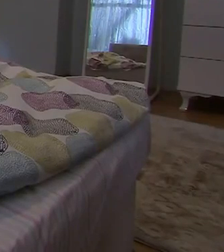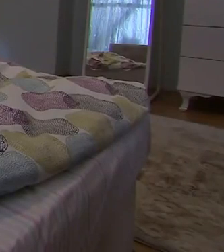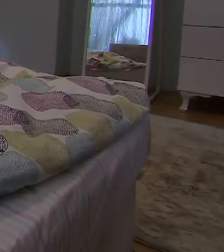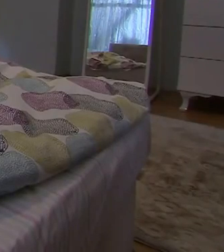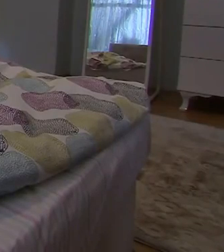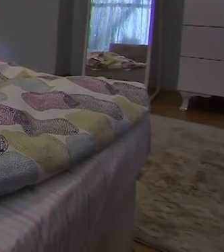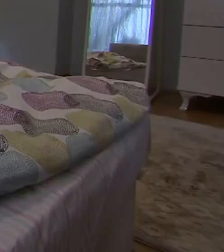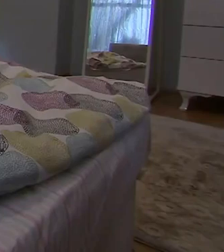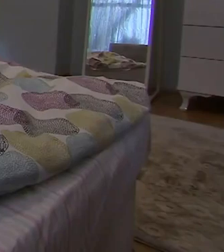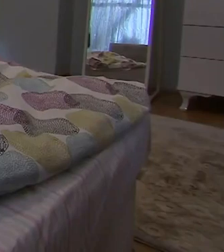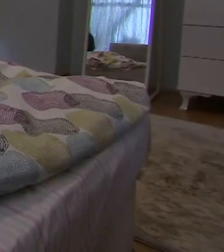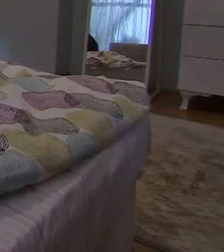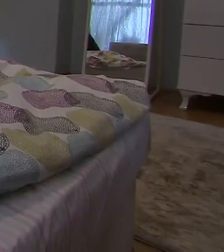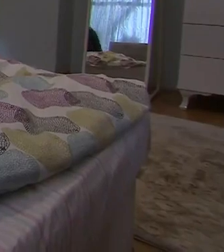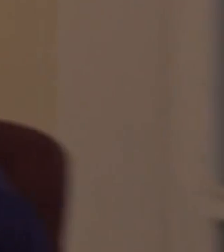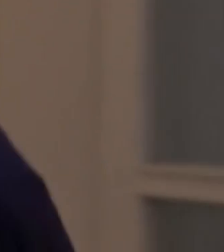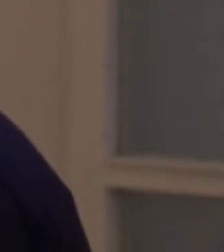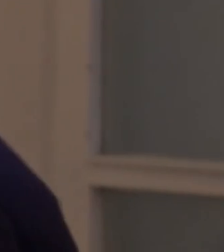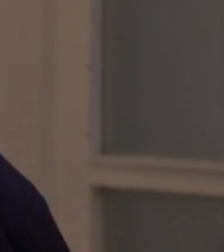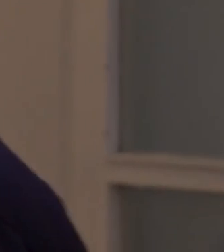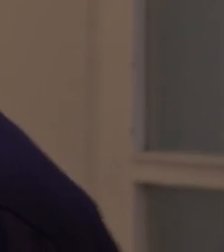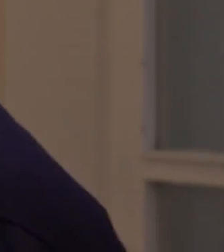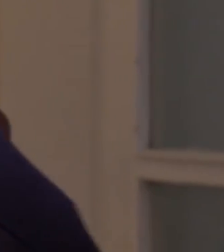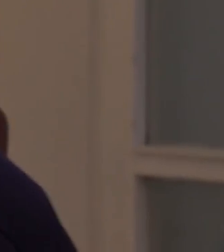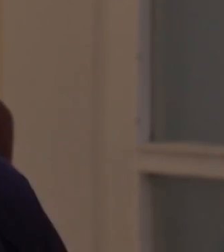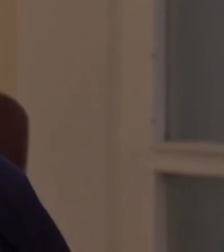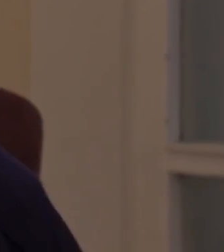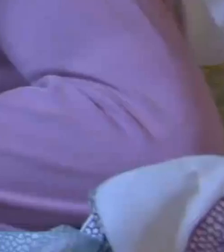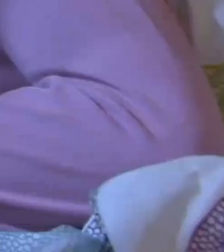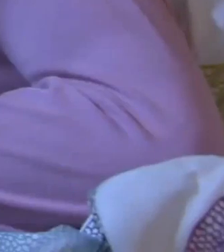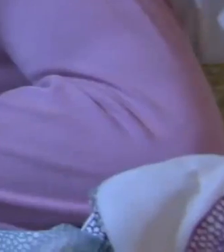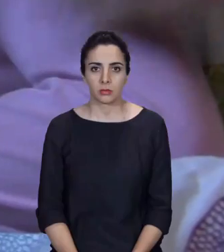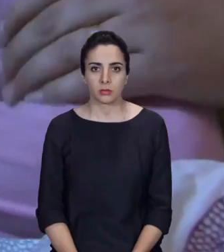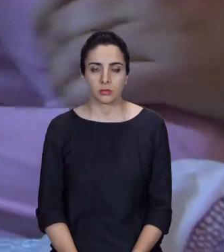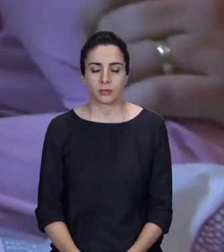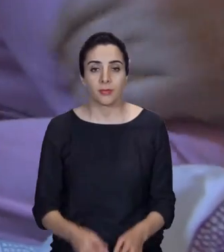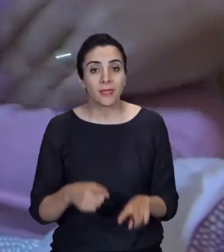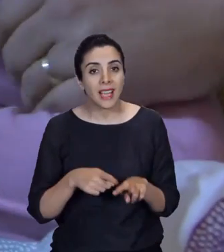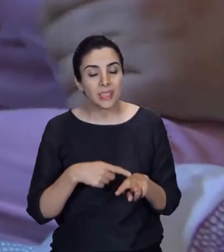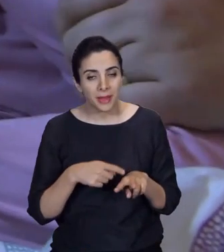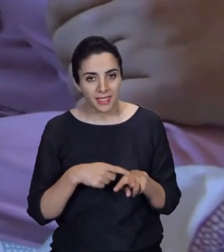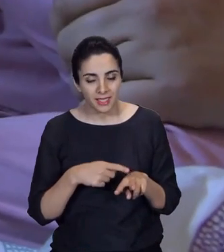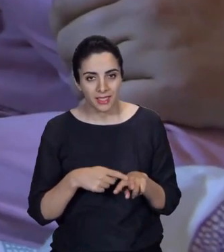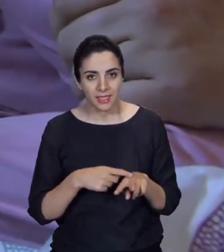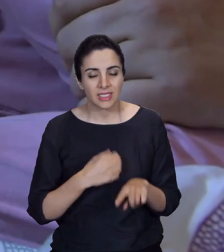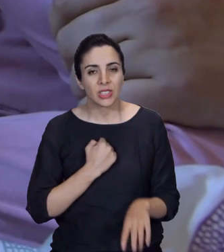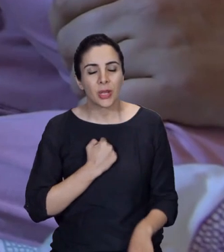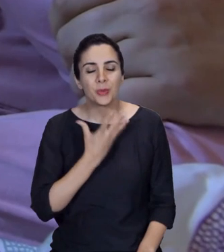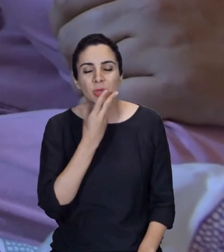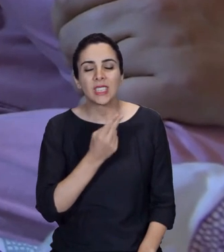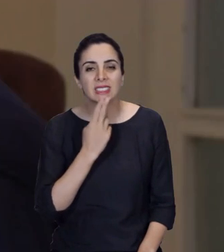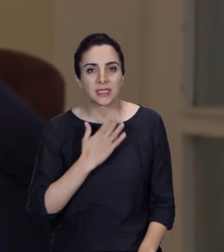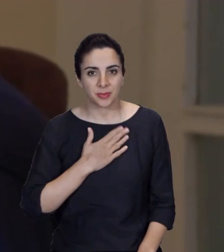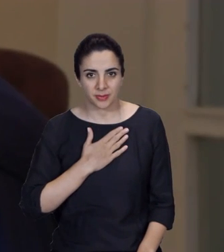renkli rakamların farklı boyut ve şekillerde yerleştirildiği kanvas bir tablo. Yasemin'in güzel